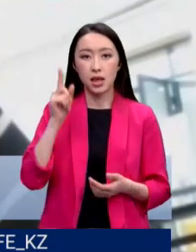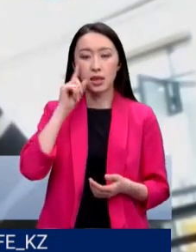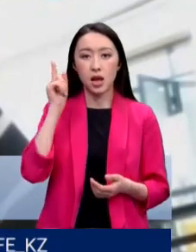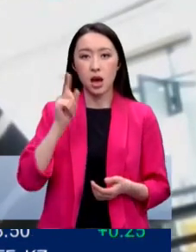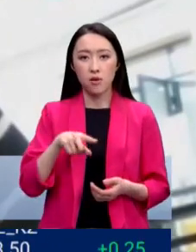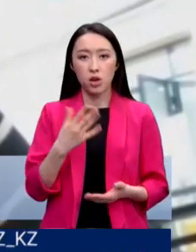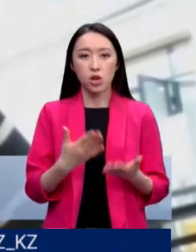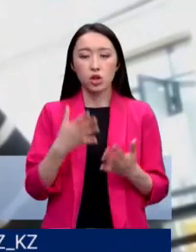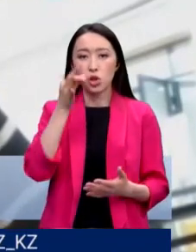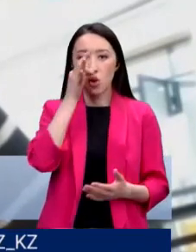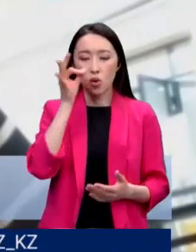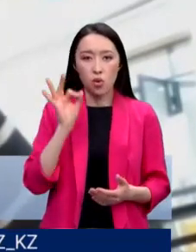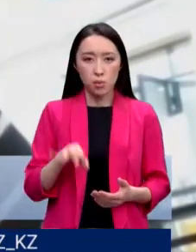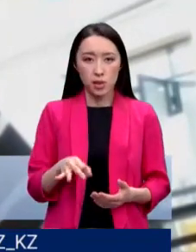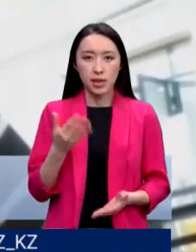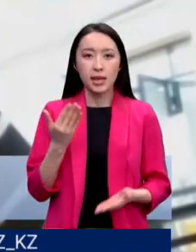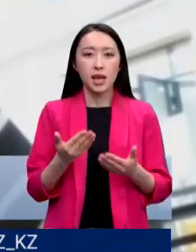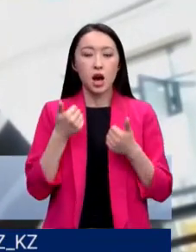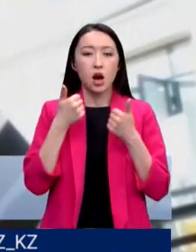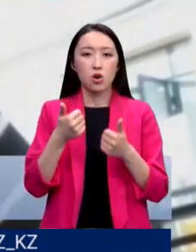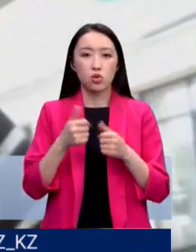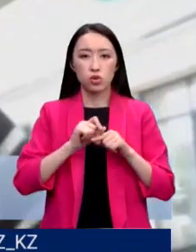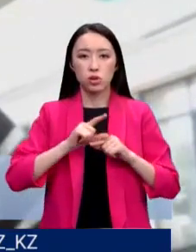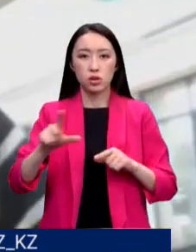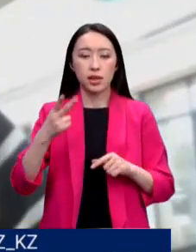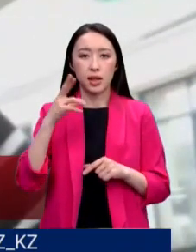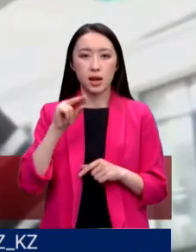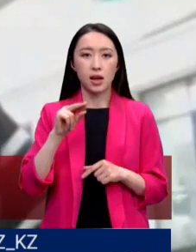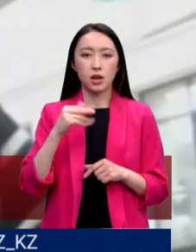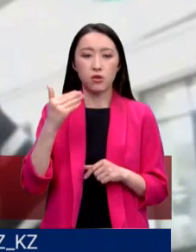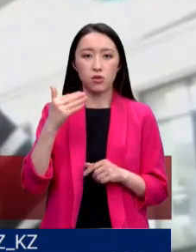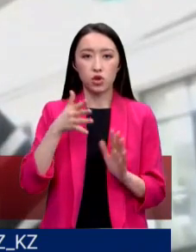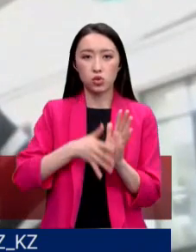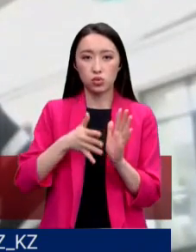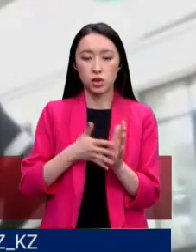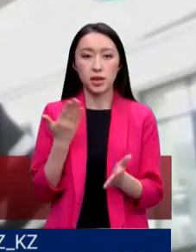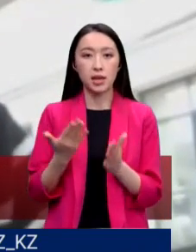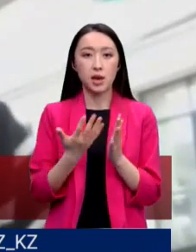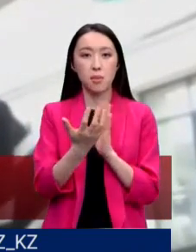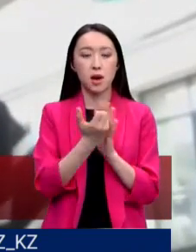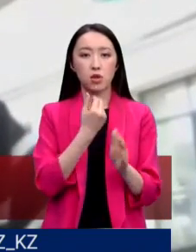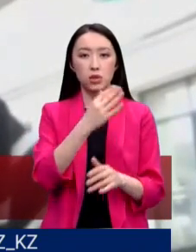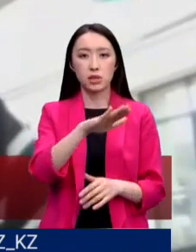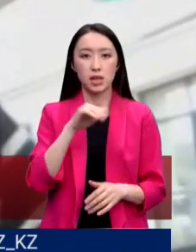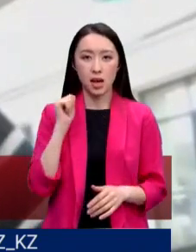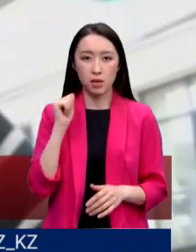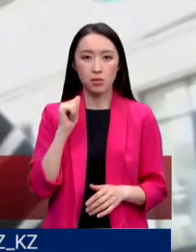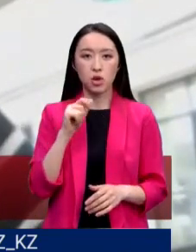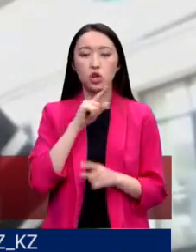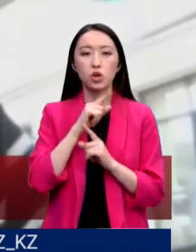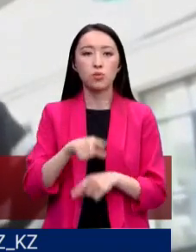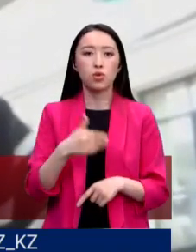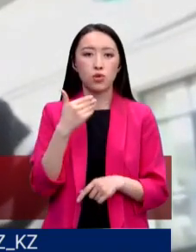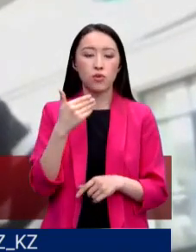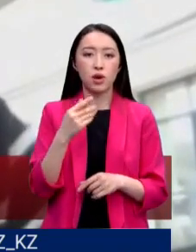есть ли опыт, есть ли хорошая база для изучения. Если полученный займ не нанесет того экономического эффекта